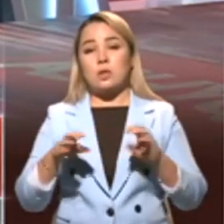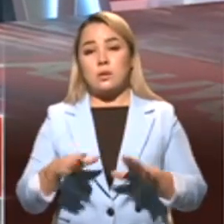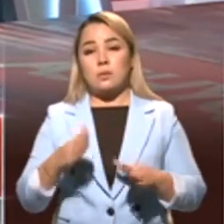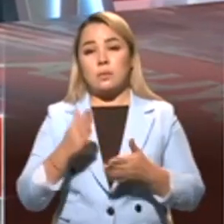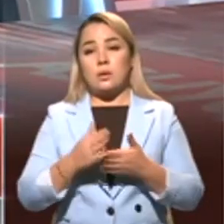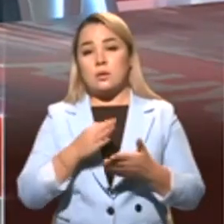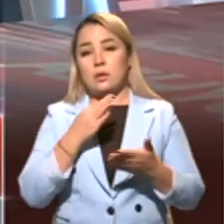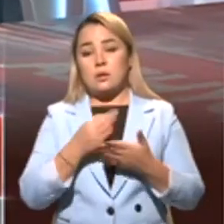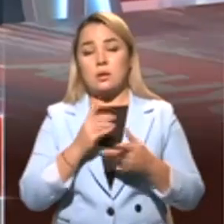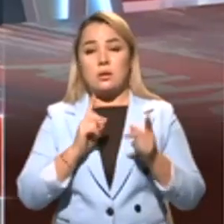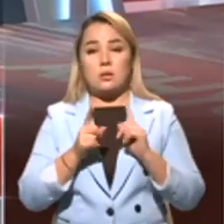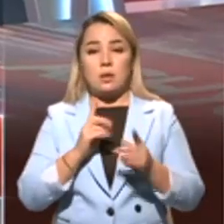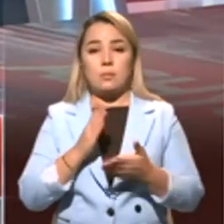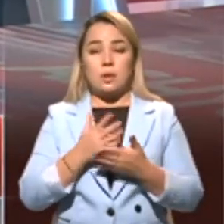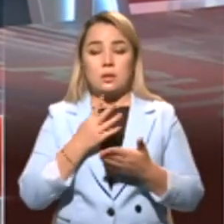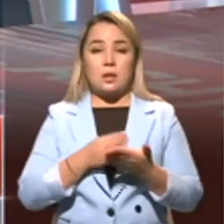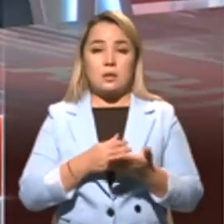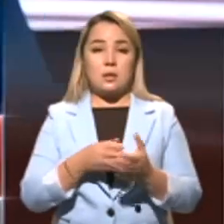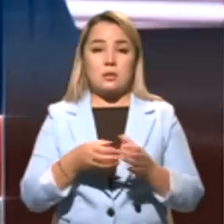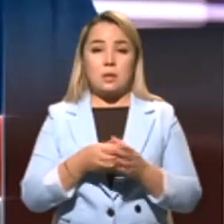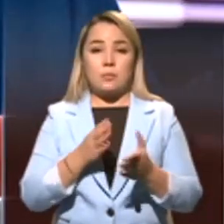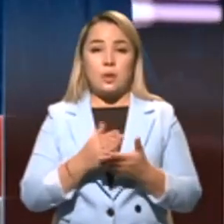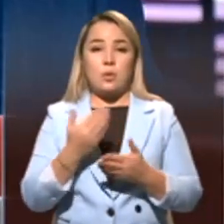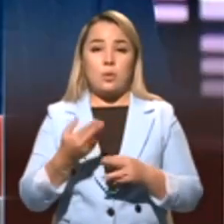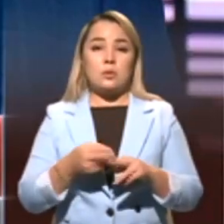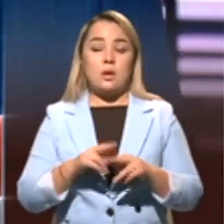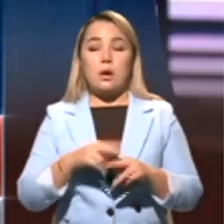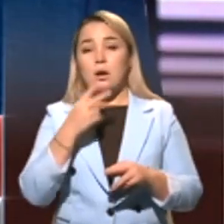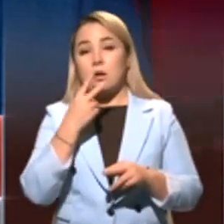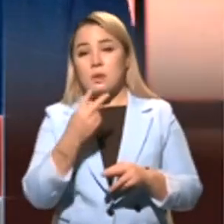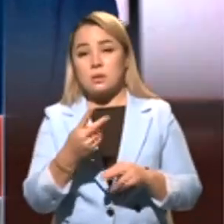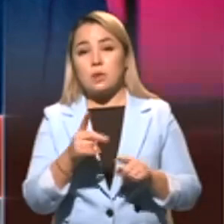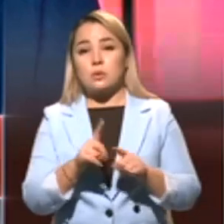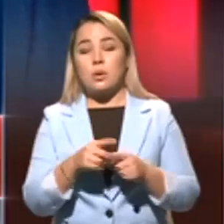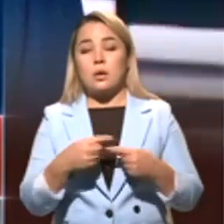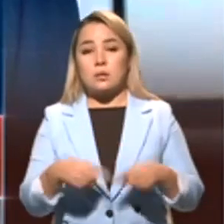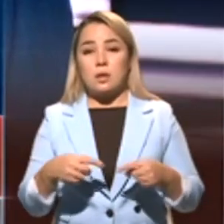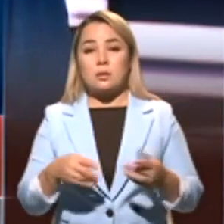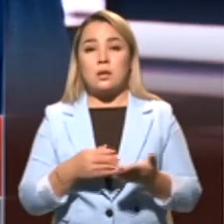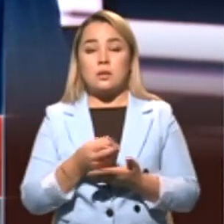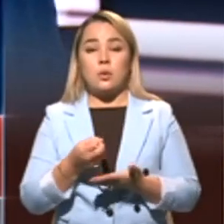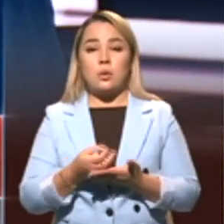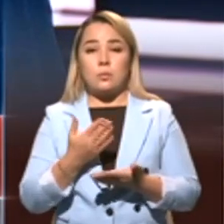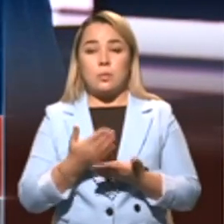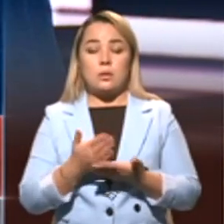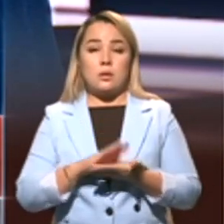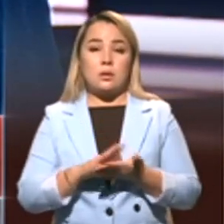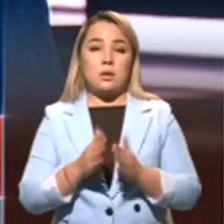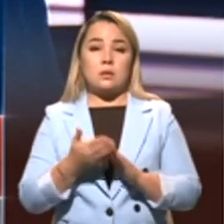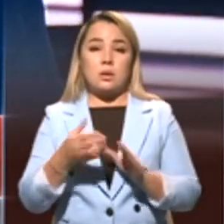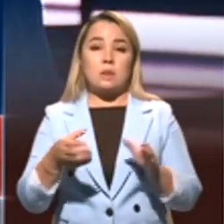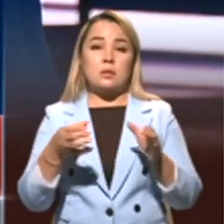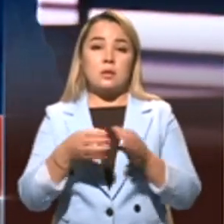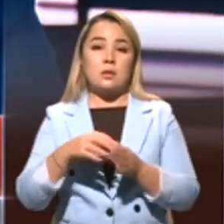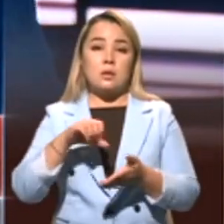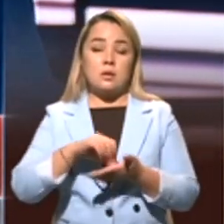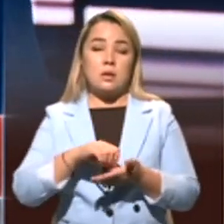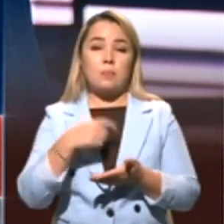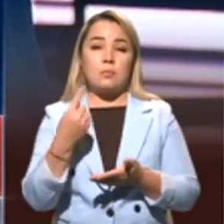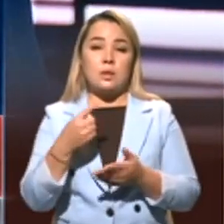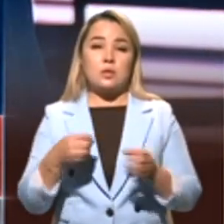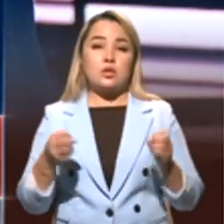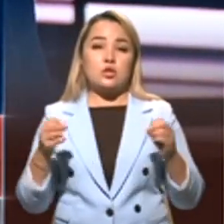шешілетін мәселелер бар ғой, мысалы саясатта. Иә, соған қарағанда әртүрлі саяси діни құндылықтағы дін өкілдерінің бір